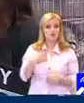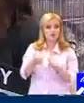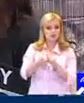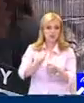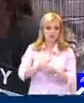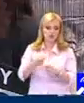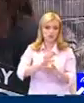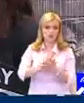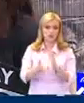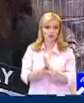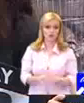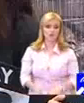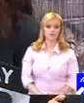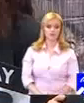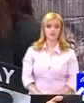ceva.